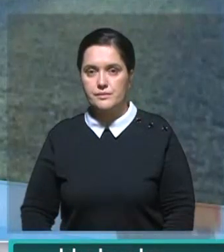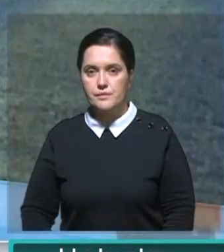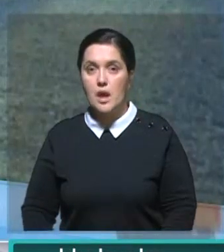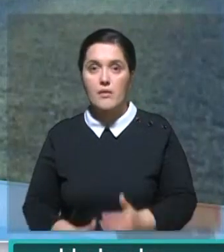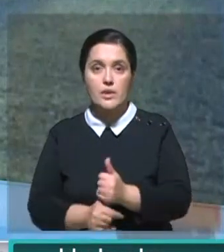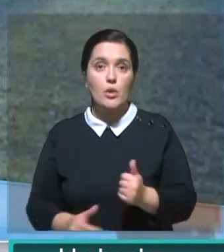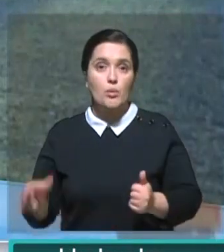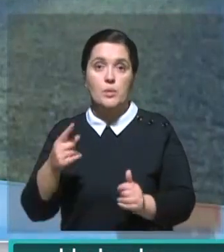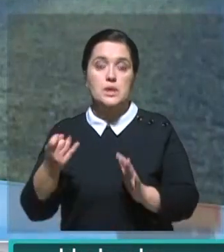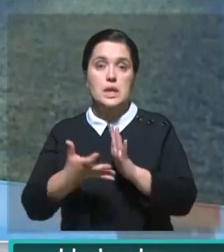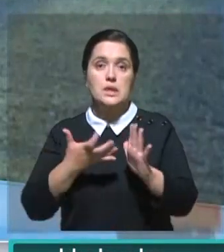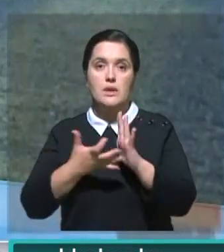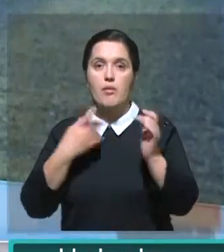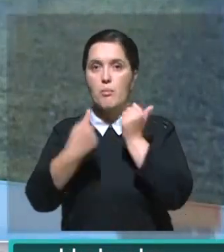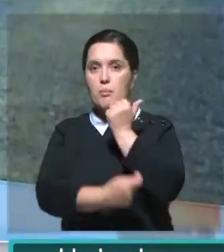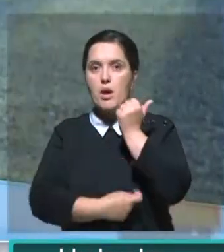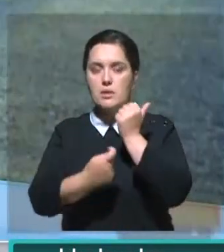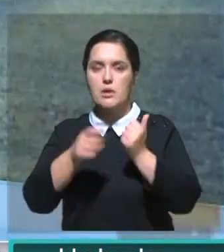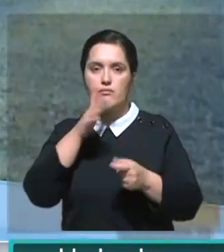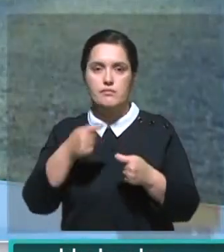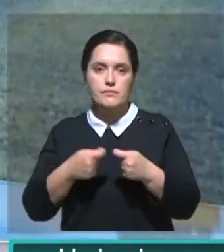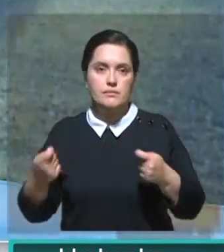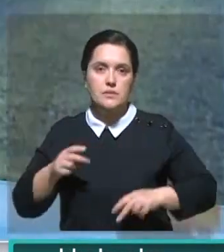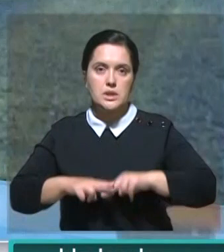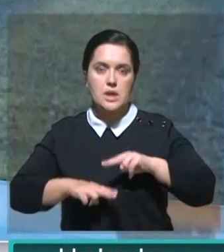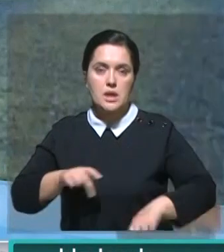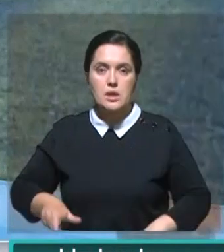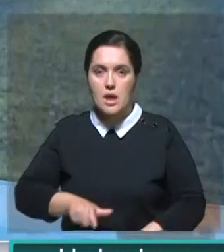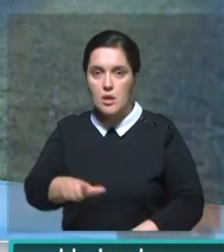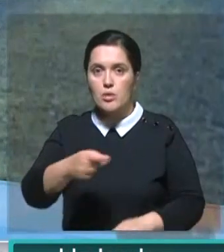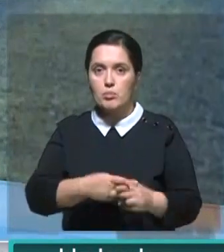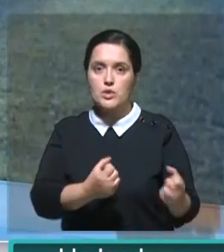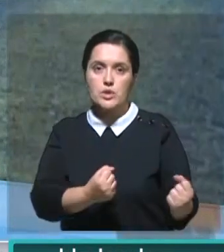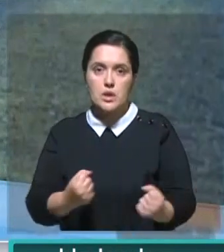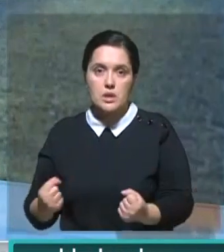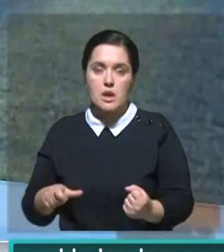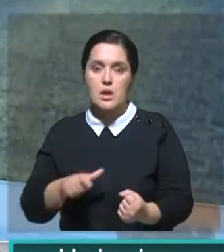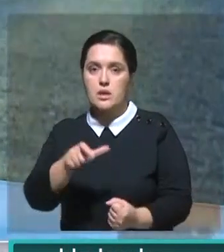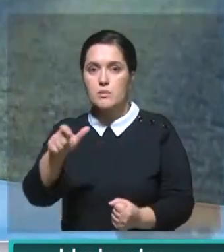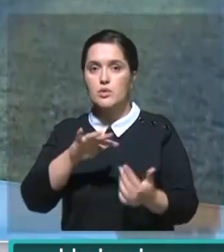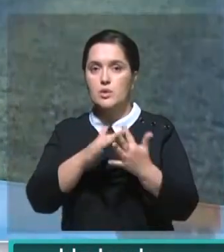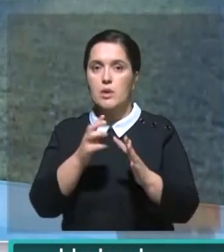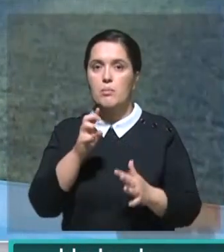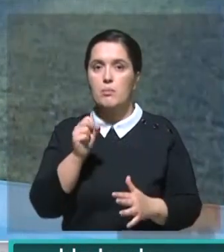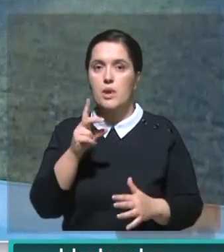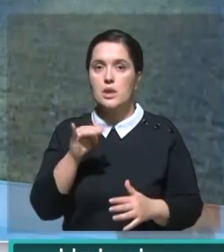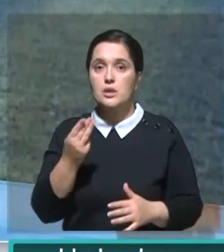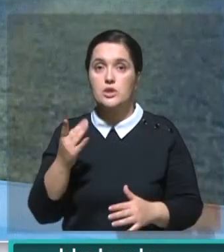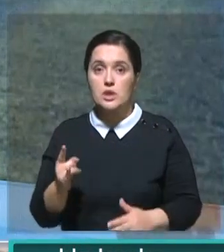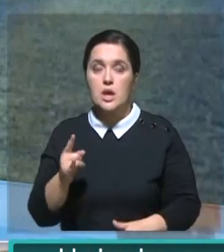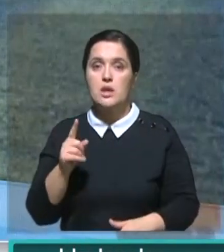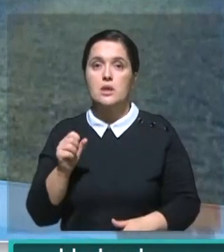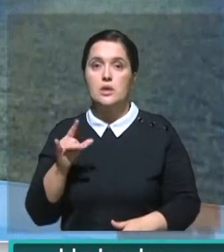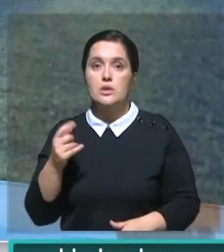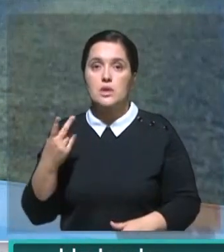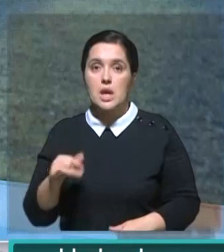В Атырауской области из-за дефицита материалов отстает от графика строительства дорог. Большая задержка наблюдается на трассе между селами Балакши и